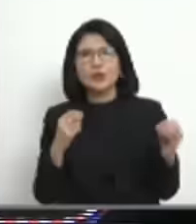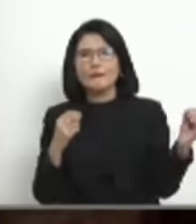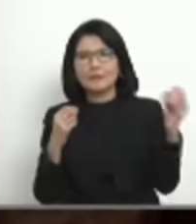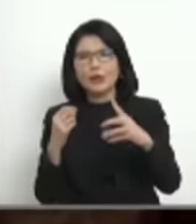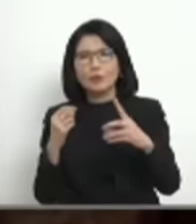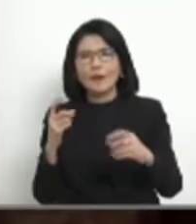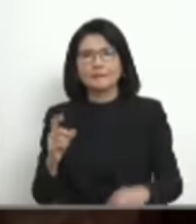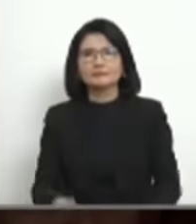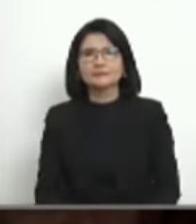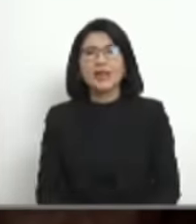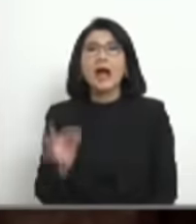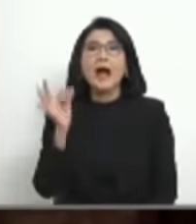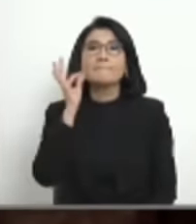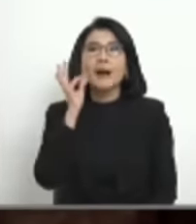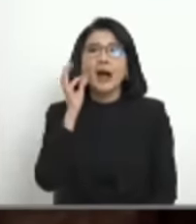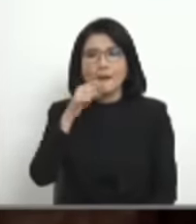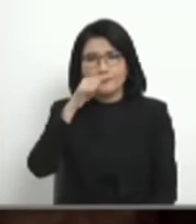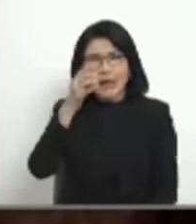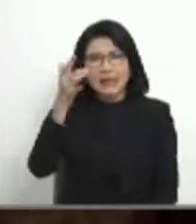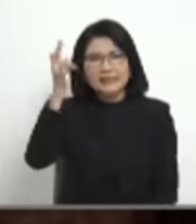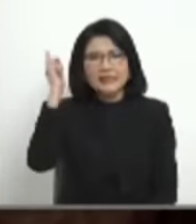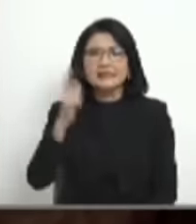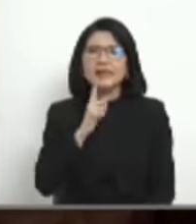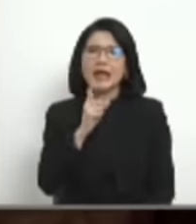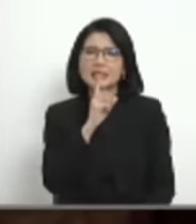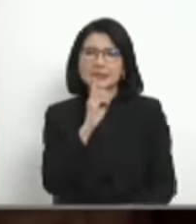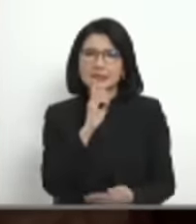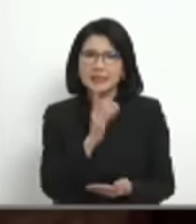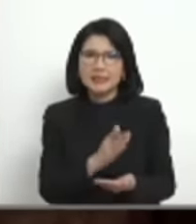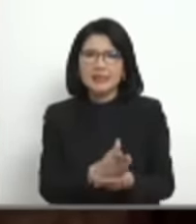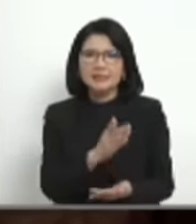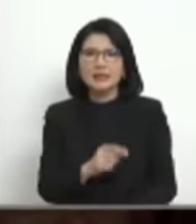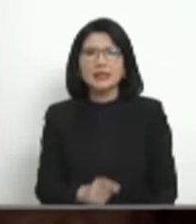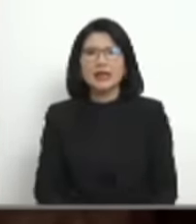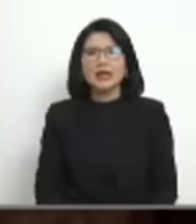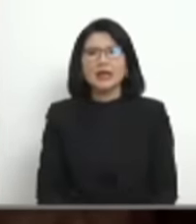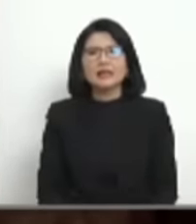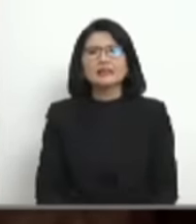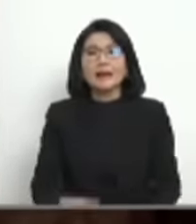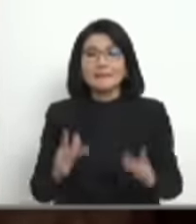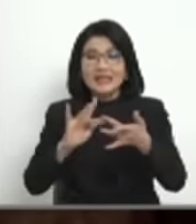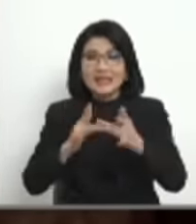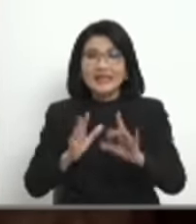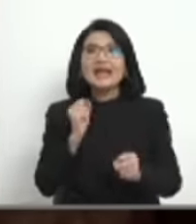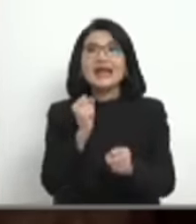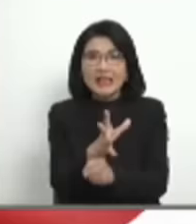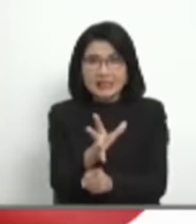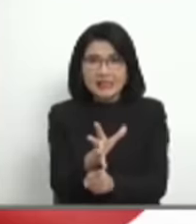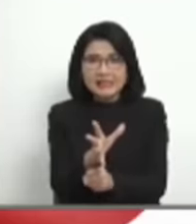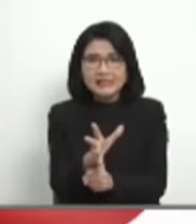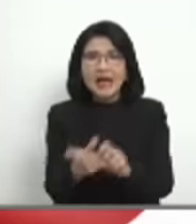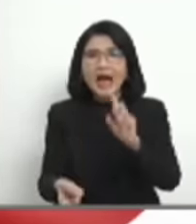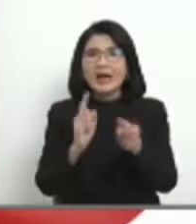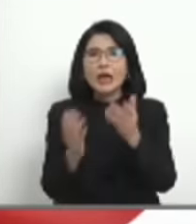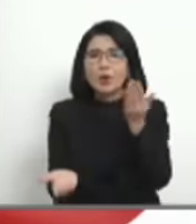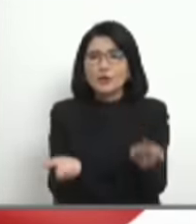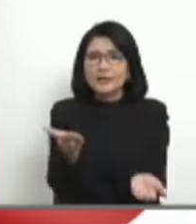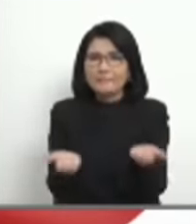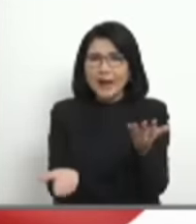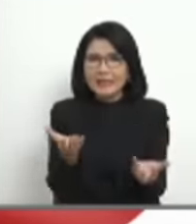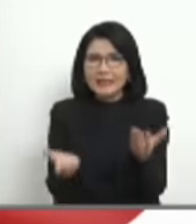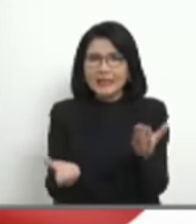dimulaiic Ganjar saya tegaskan kembali dalam konteks internet gratis kalau dibandingkan dengan